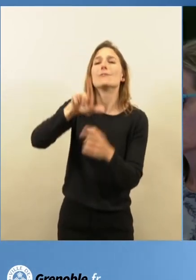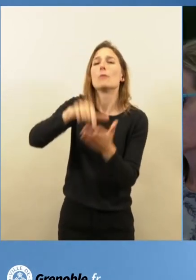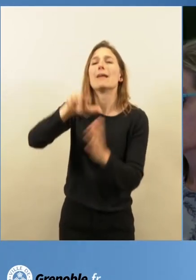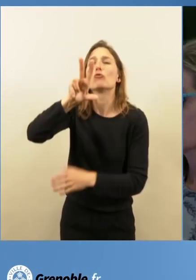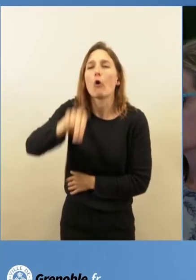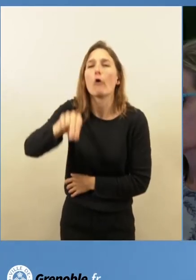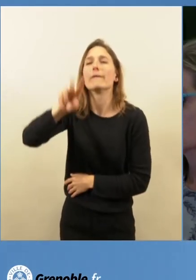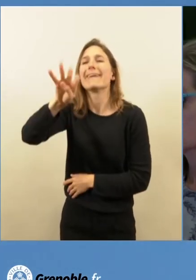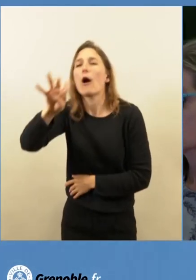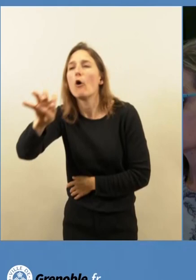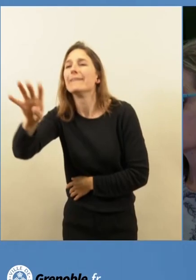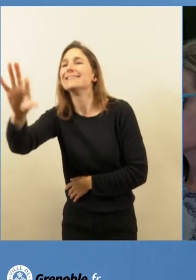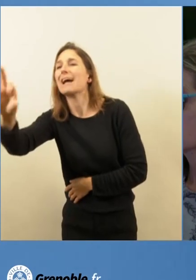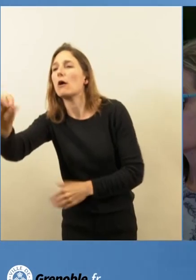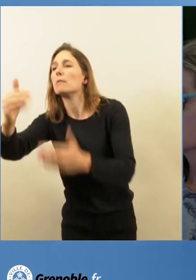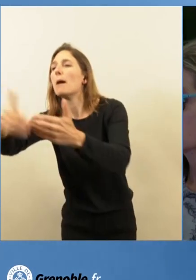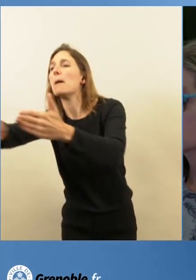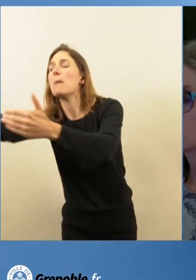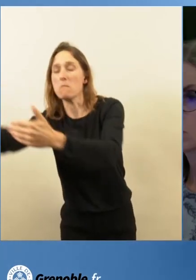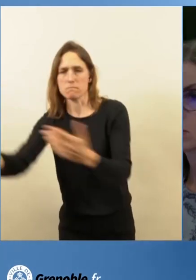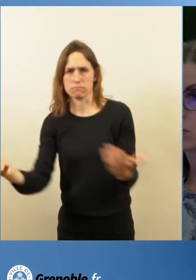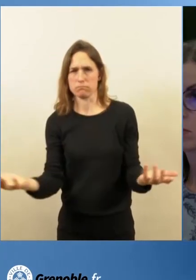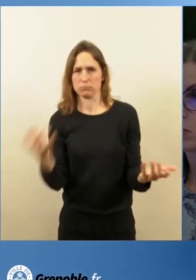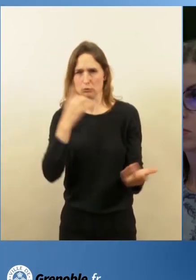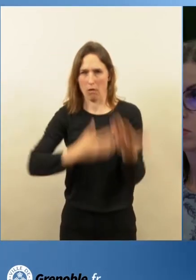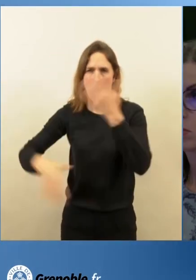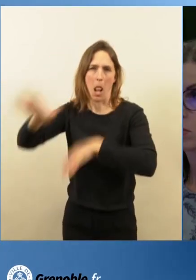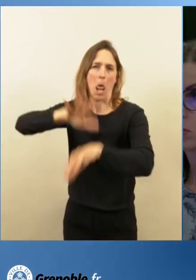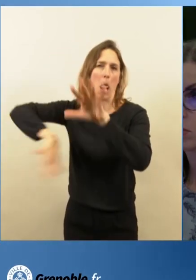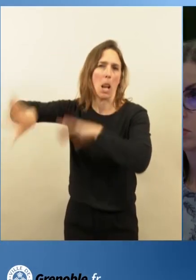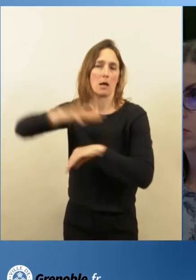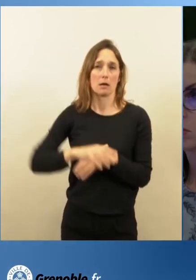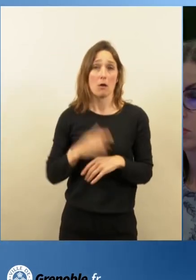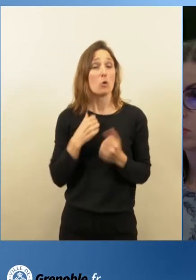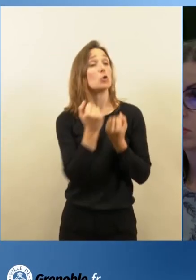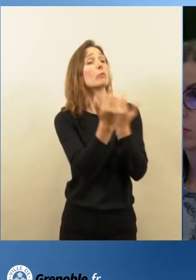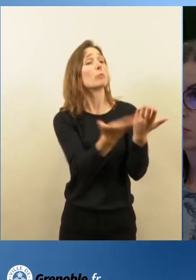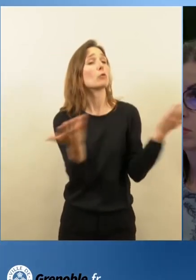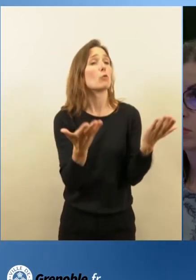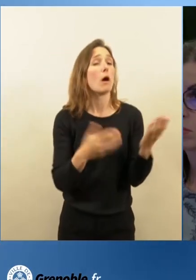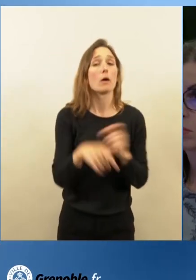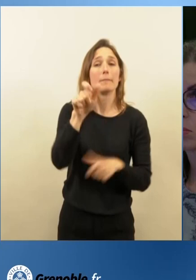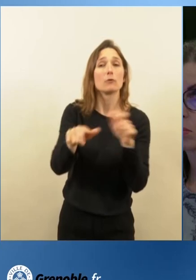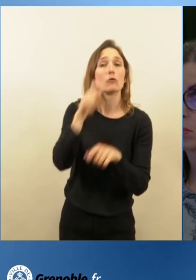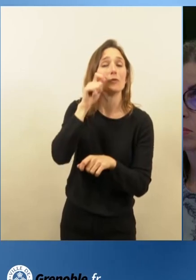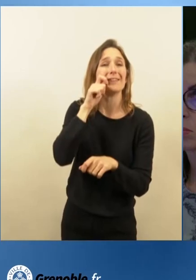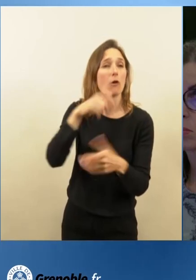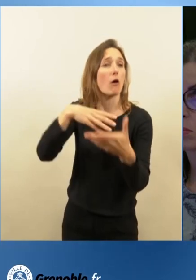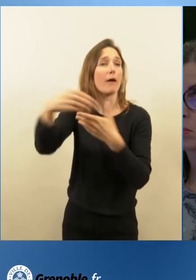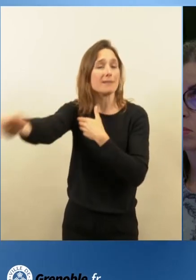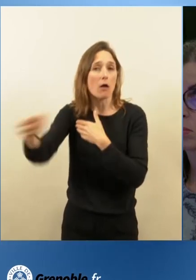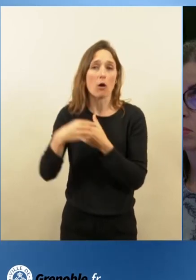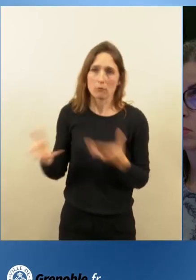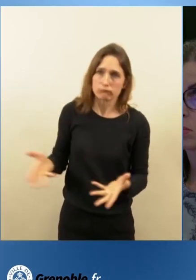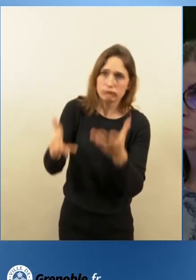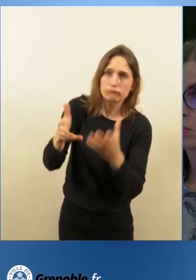etc moi ce que je vous propose monsieur fristot c'est que cet auditeur extérieur vous l'envoyer aux élus de l'opposition qu'on lui fasse se voir